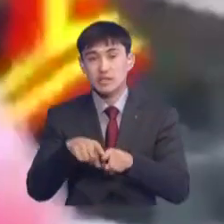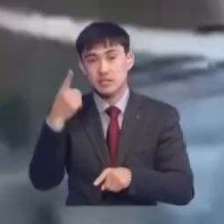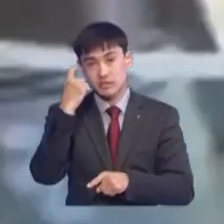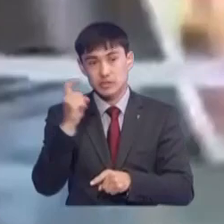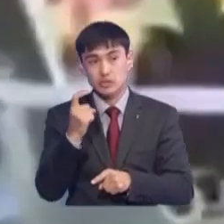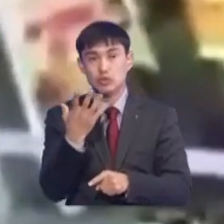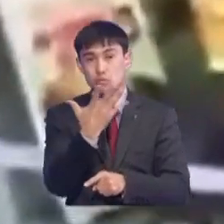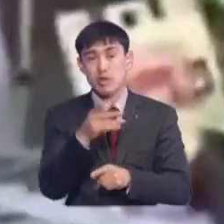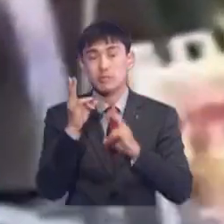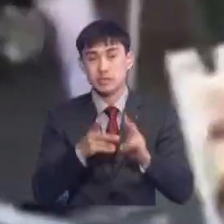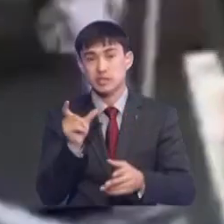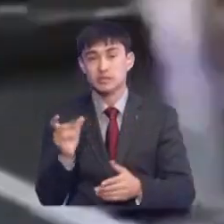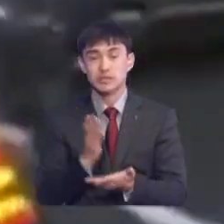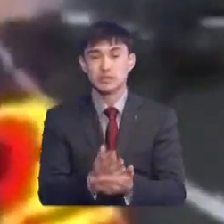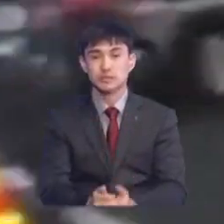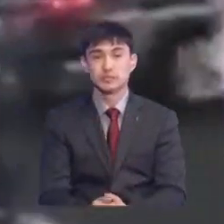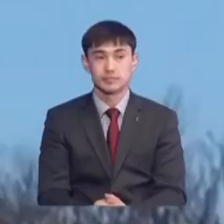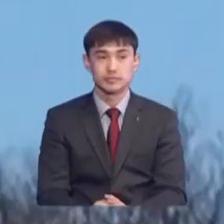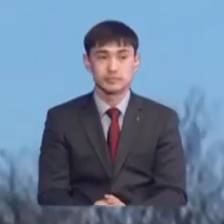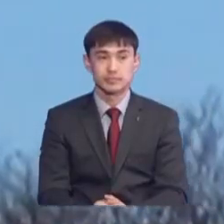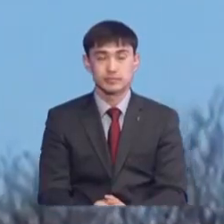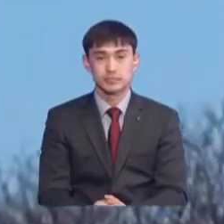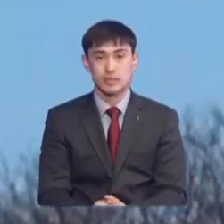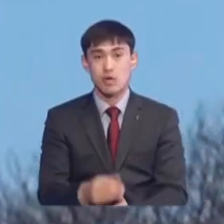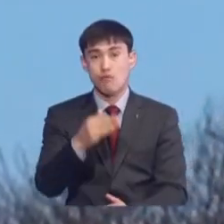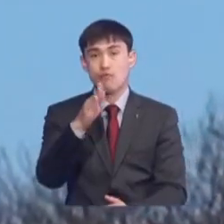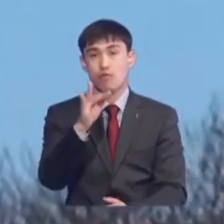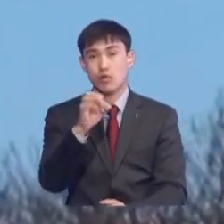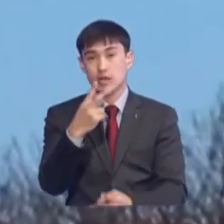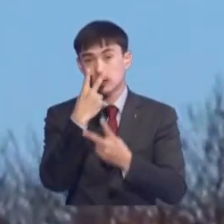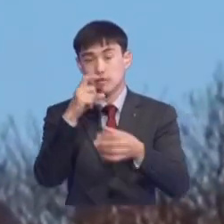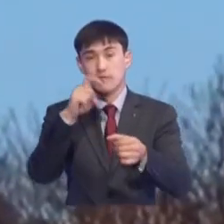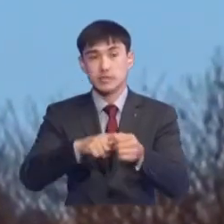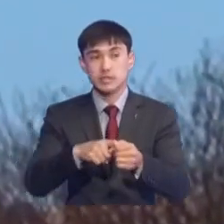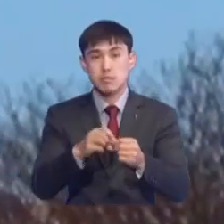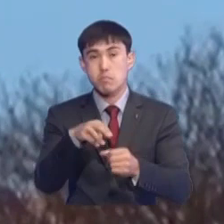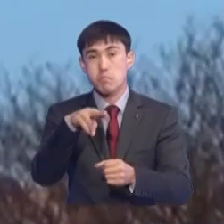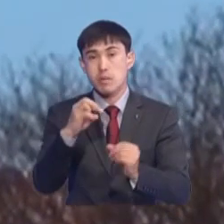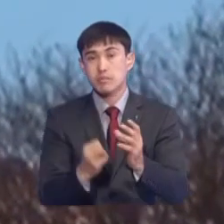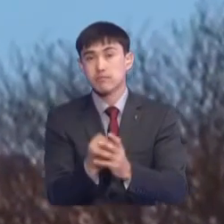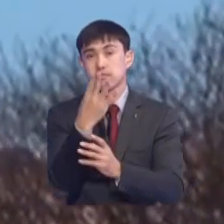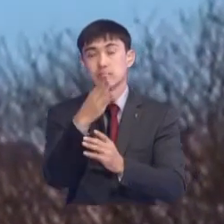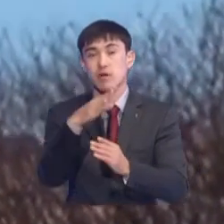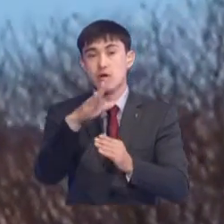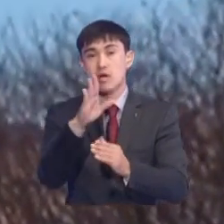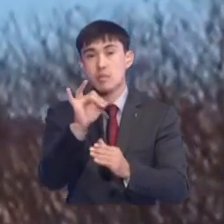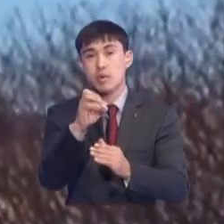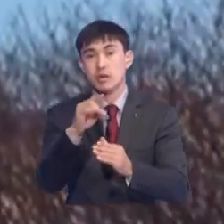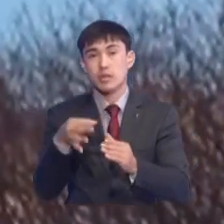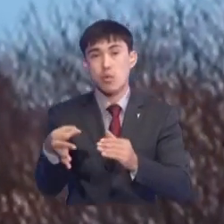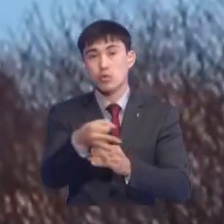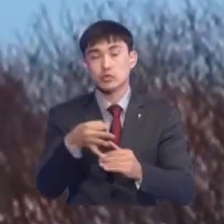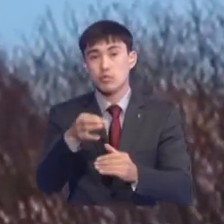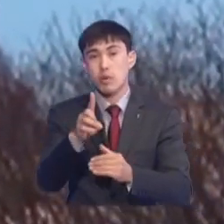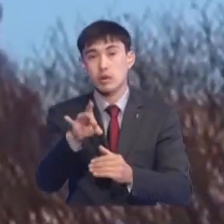известно о ещё пяти пострадавших вулканологи зафиксировали пепло вый выброс на вулкане эбеко на острове парамушир